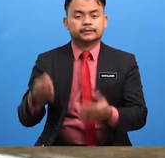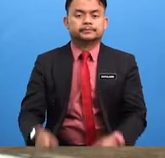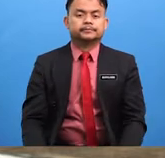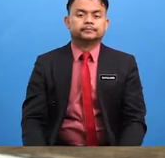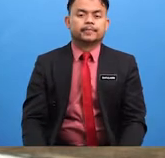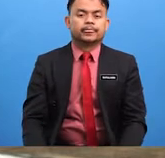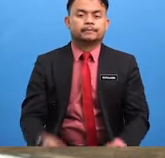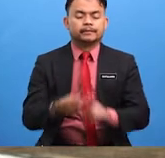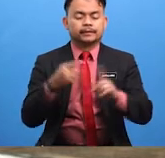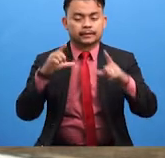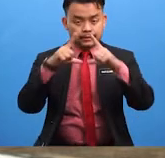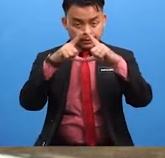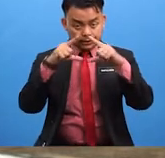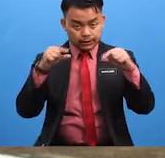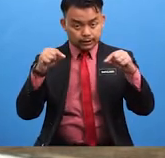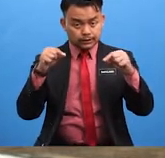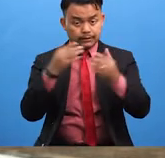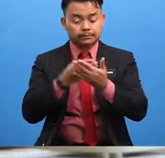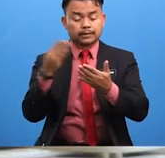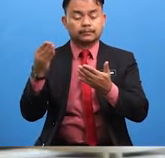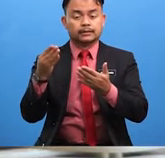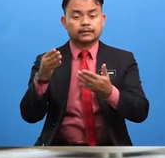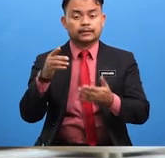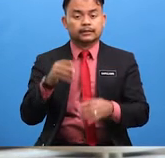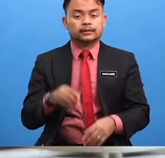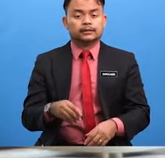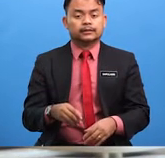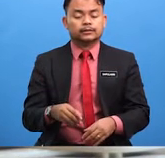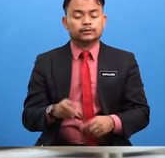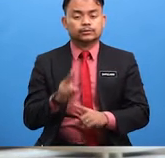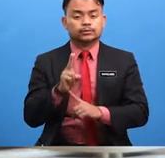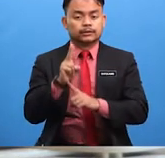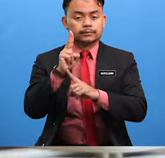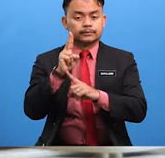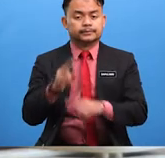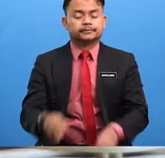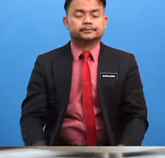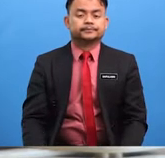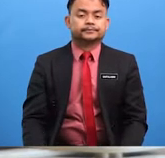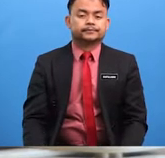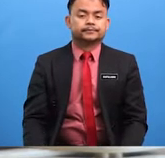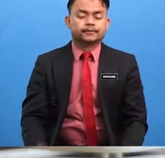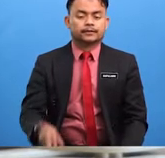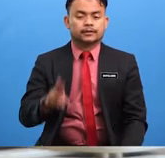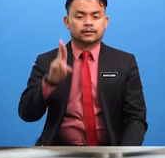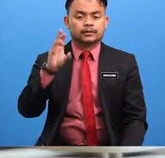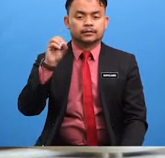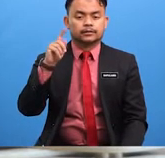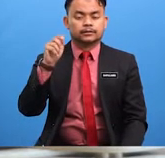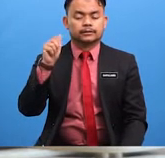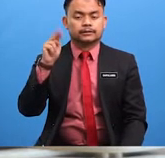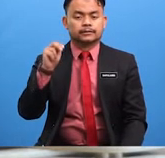Dari segi bahan-bahan utama ialah rotan. Rotan merupakan bahan utama untuk membuat